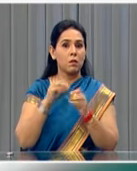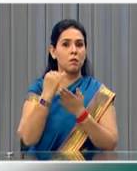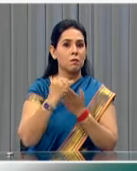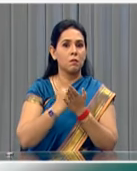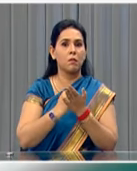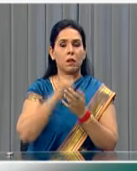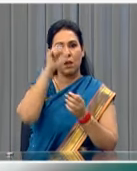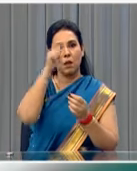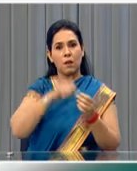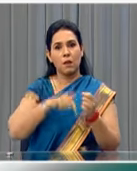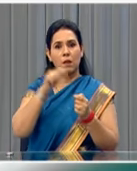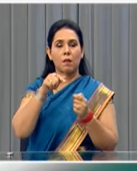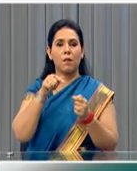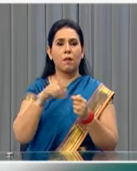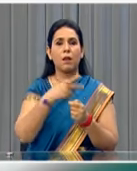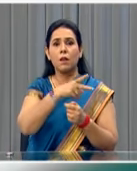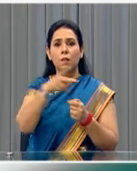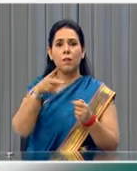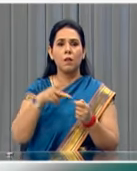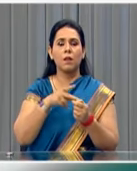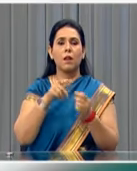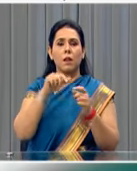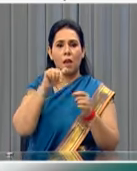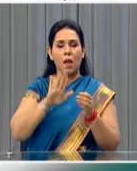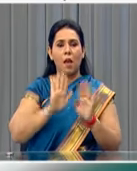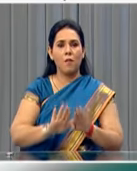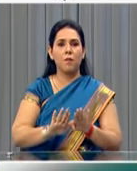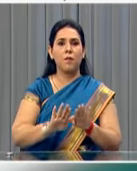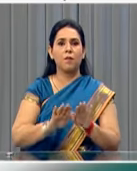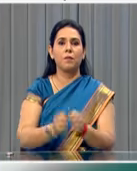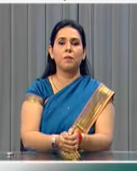भारत में अनेक विविधताएं हैं,